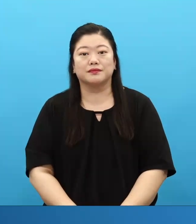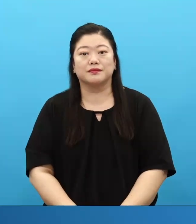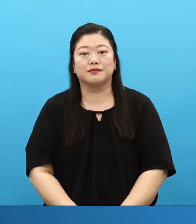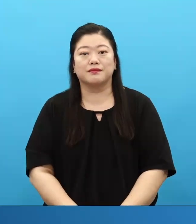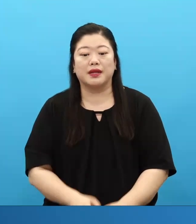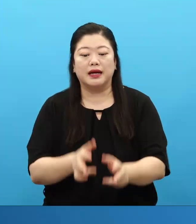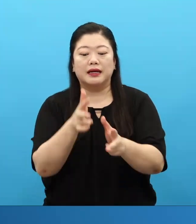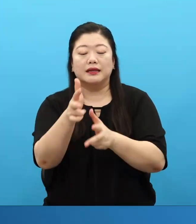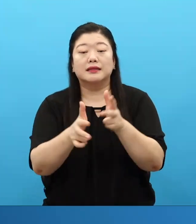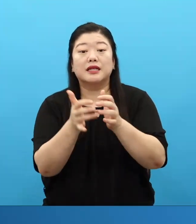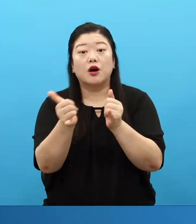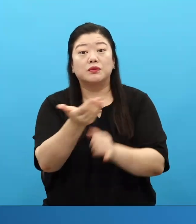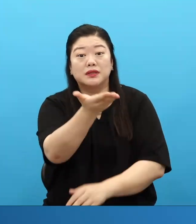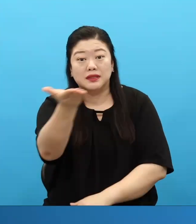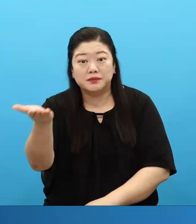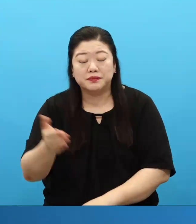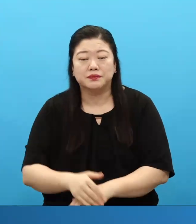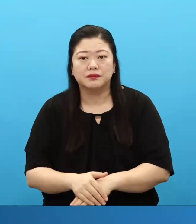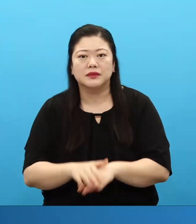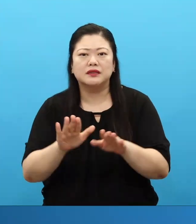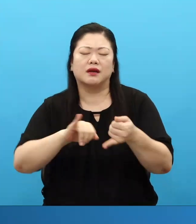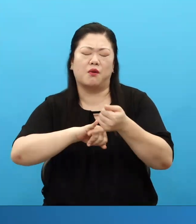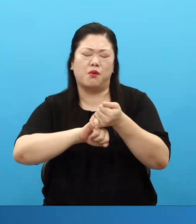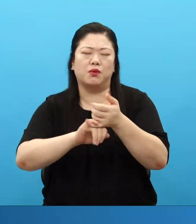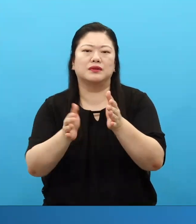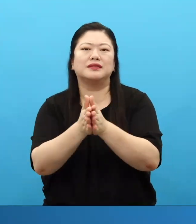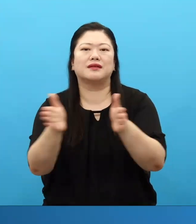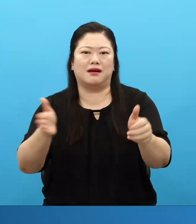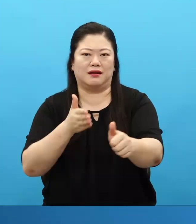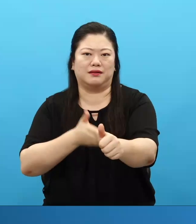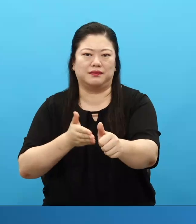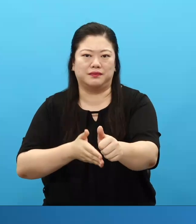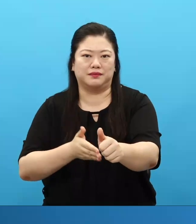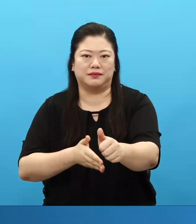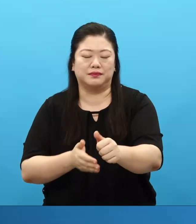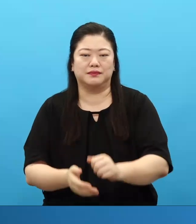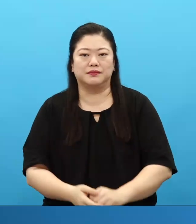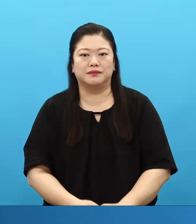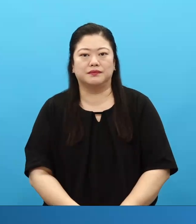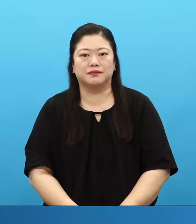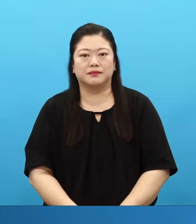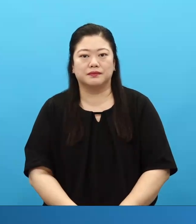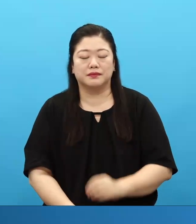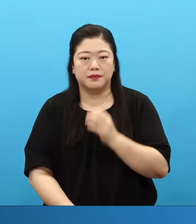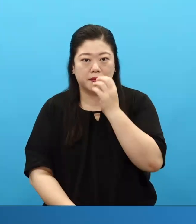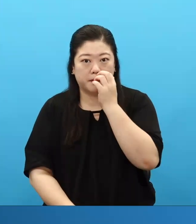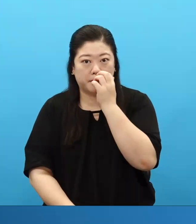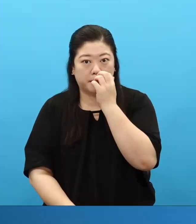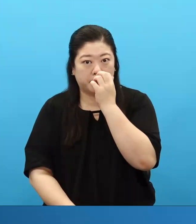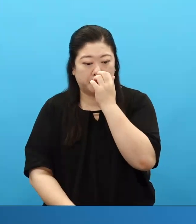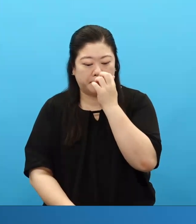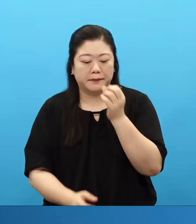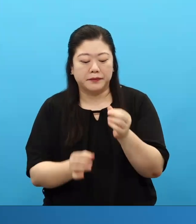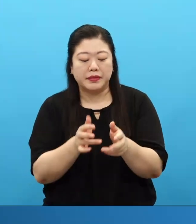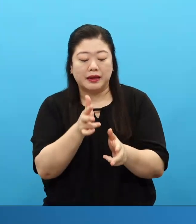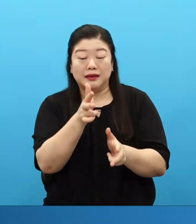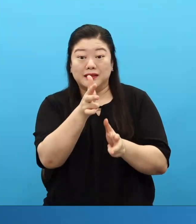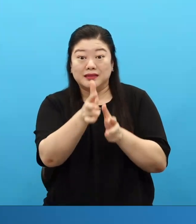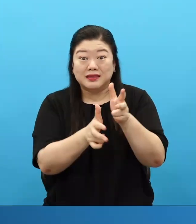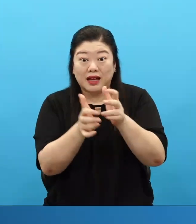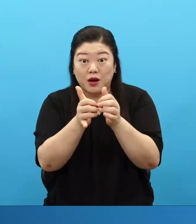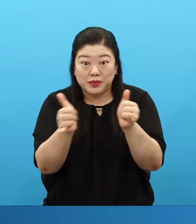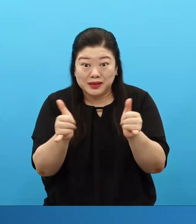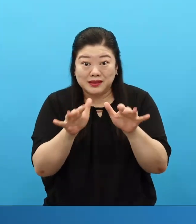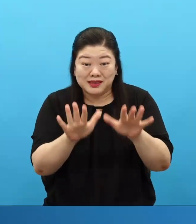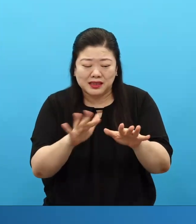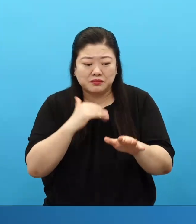time really try this. 특히 우리 사람들 중에 우리 장모님들은 좀 나이가 자꾸 들어간단 말이죠.